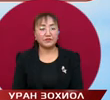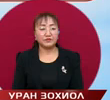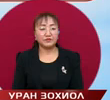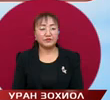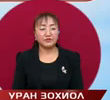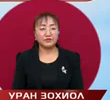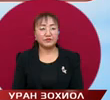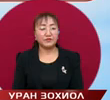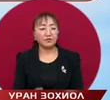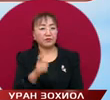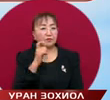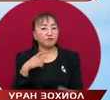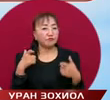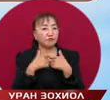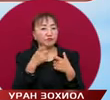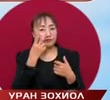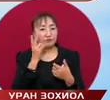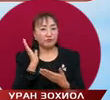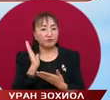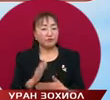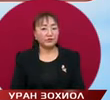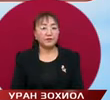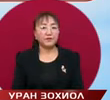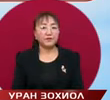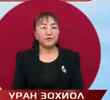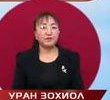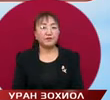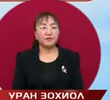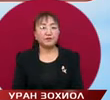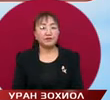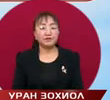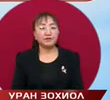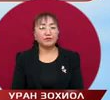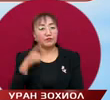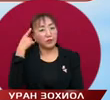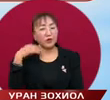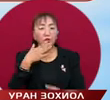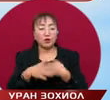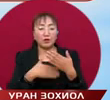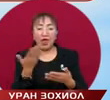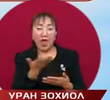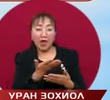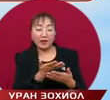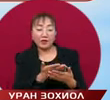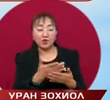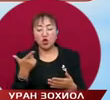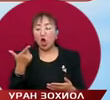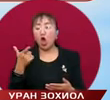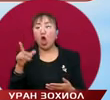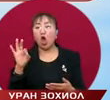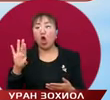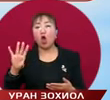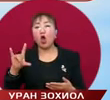За бүгд төр хариултаа тулгая. За мэдээж зохиолын үйл явдал говь нутагт болж